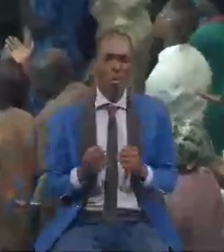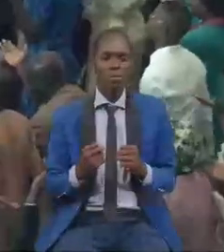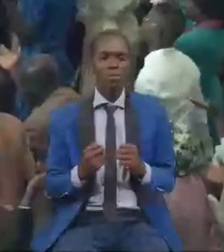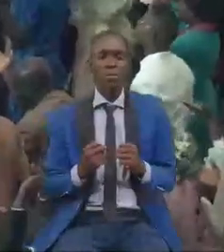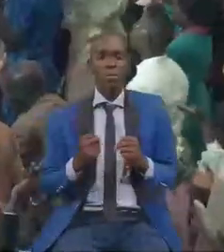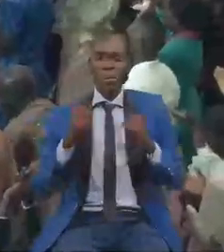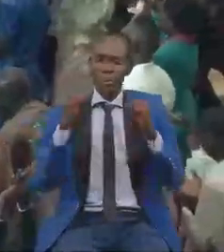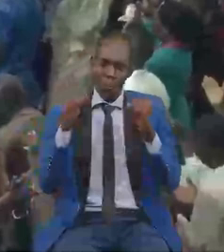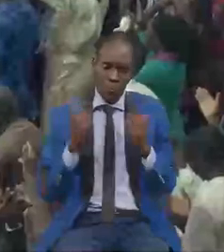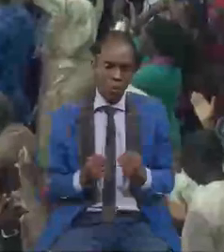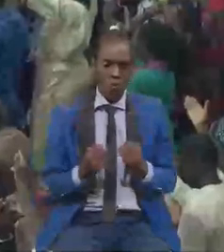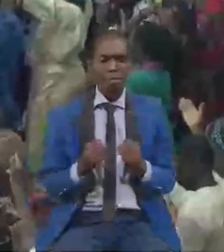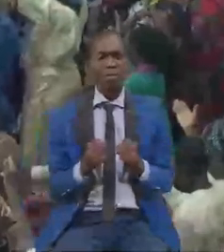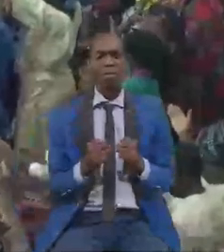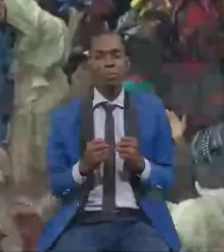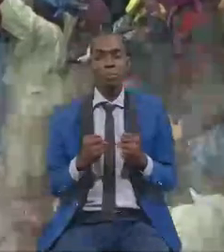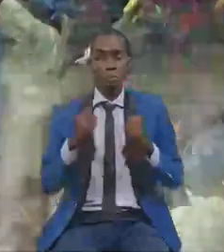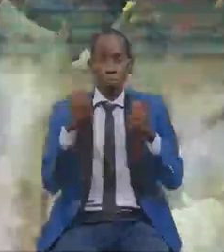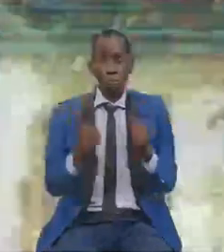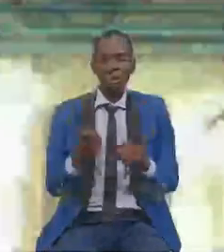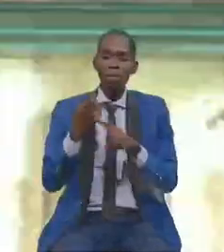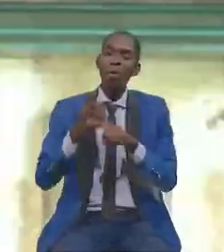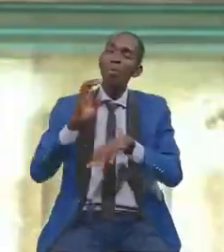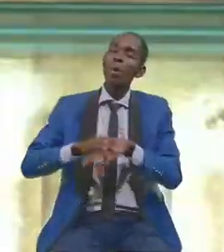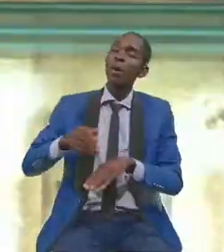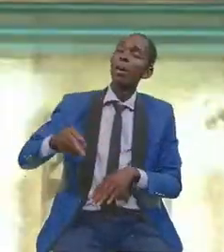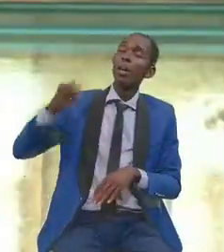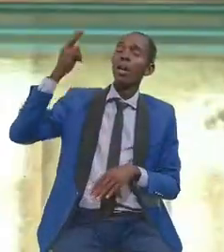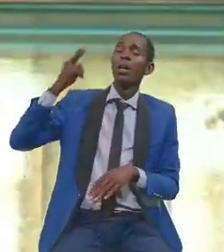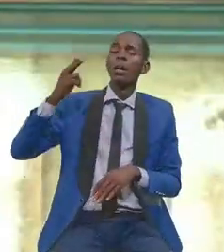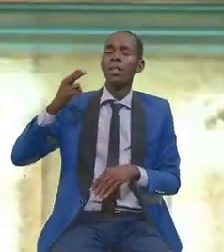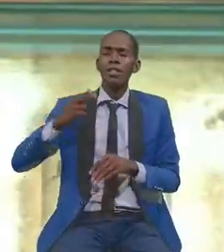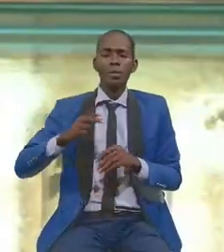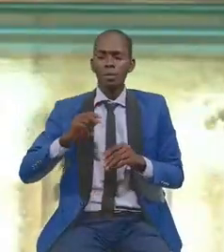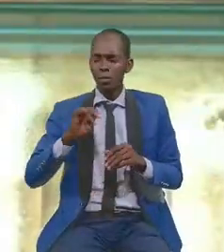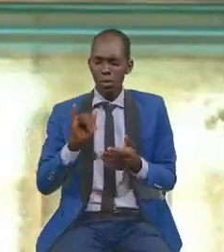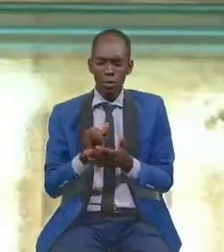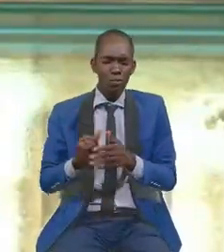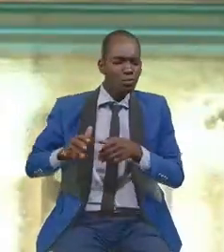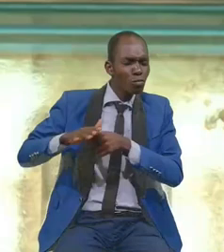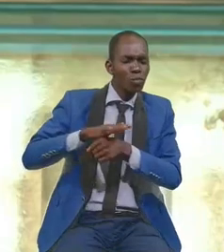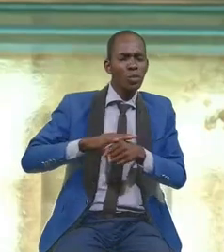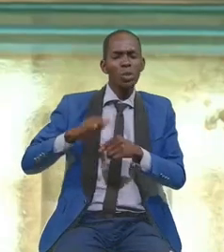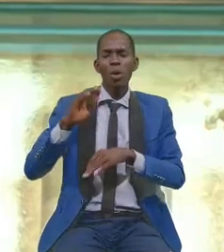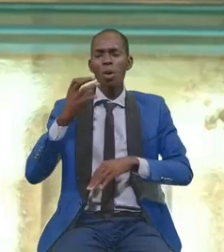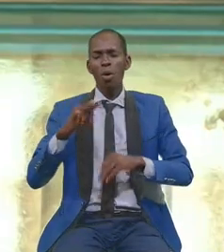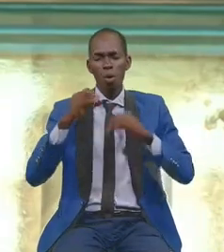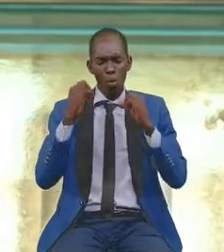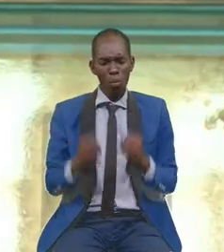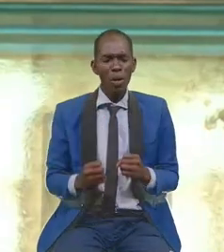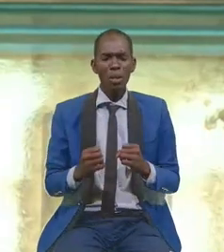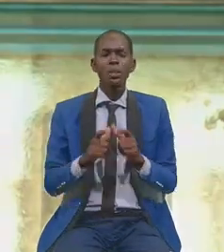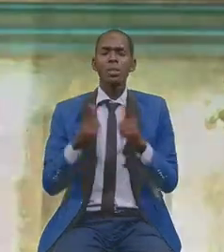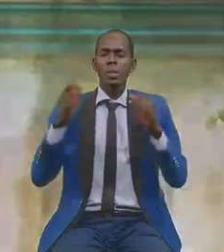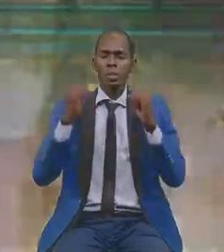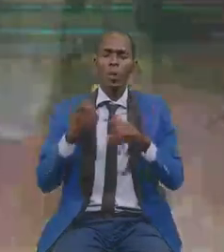puissance, la puissance d'en haut. L'effusion de puissance, le revêtement de puissance, la dynamique de puissance